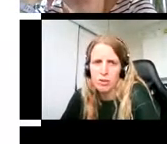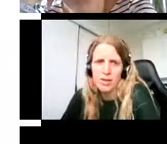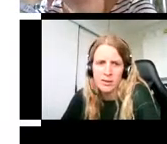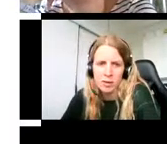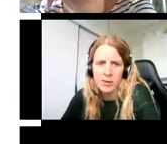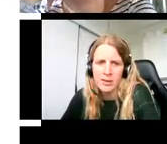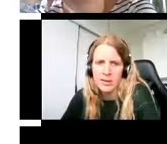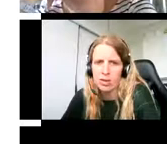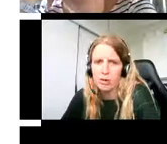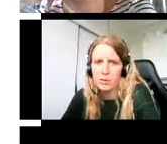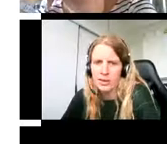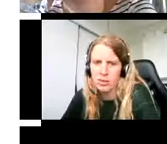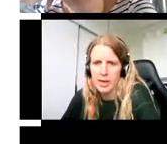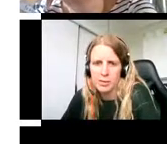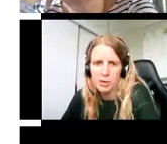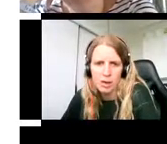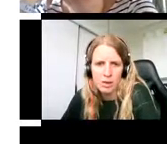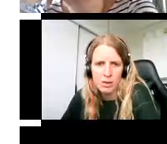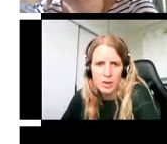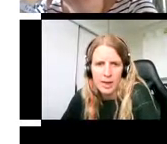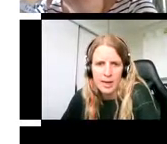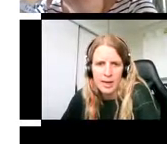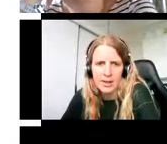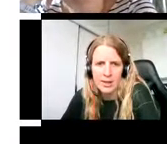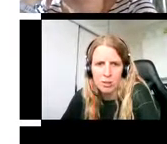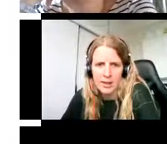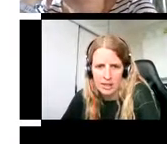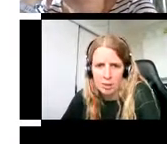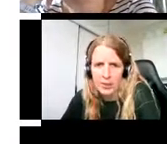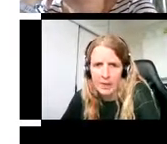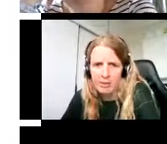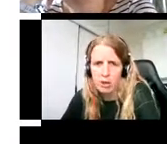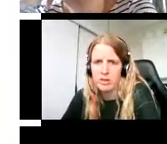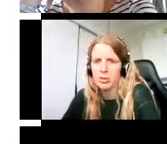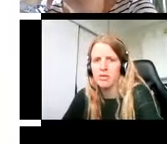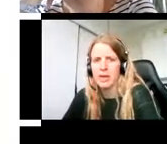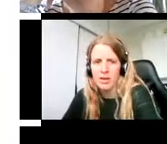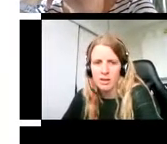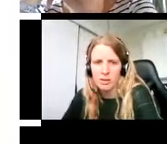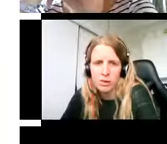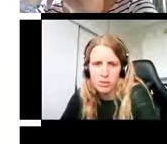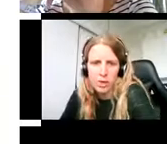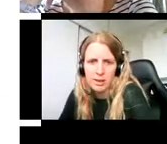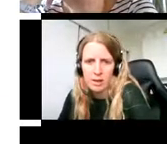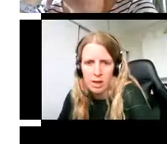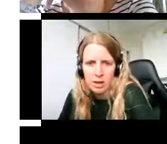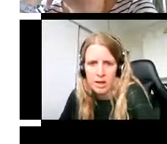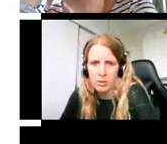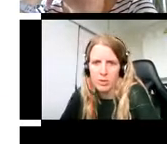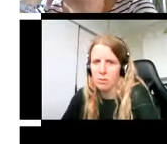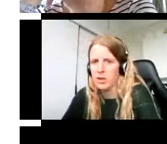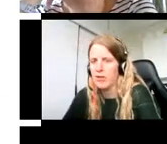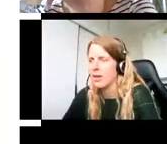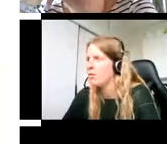voor zoveel mogelijk kinderen, waarbij het risico op besmetting zo laag mogelijk houdt. Kies ondanks alle beperkingen voor zoveel mogelijk vrijheid en keuze voor kinderen